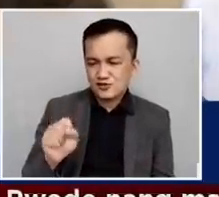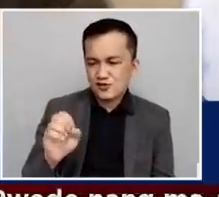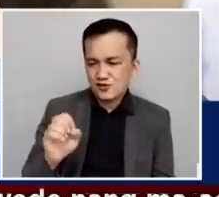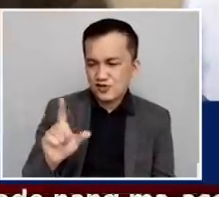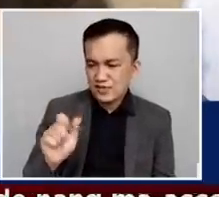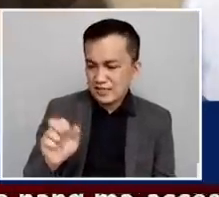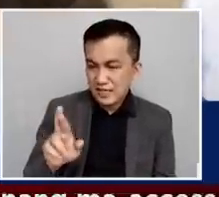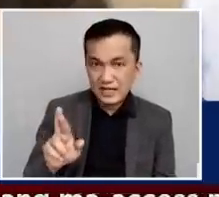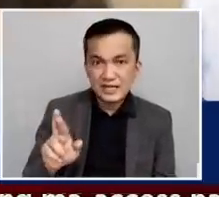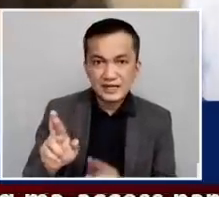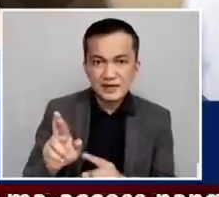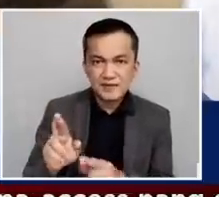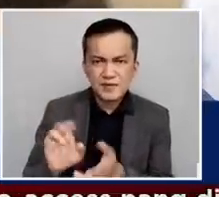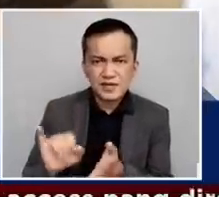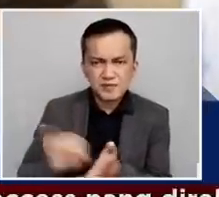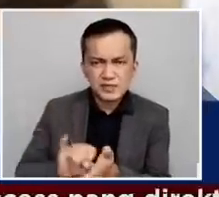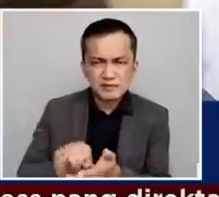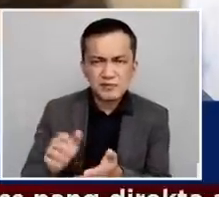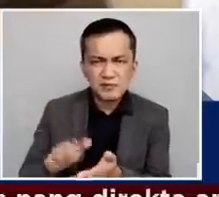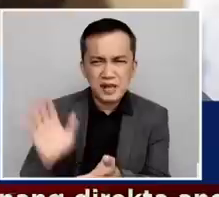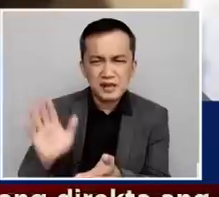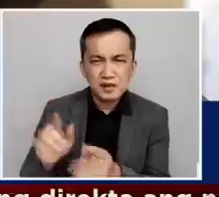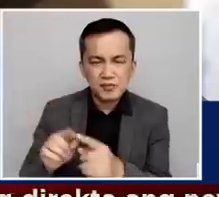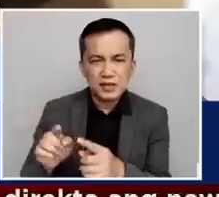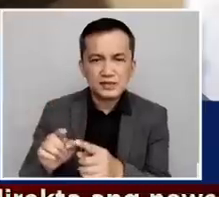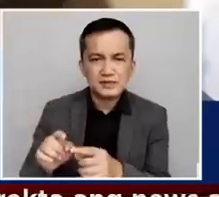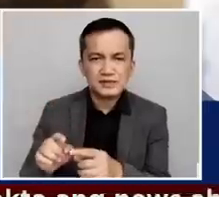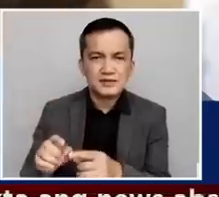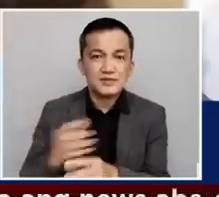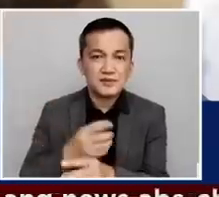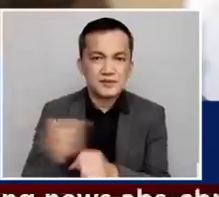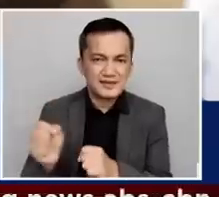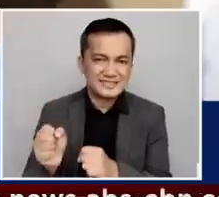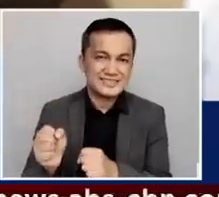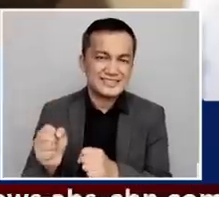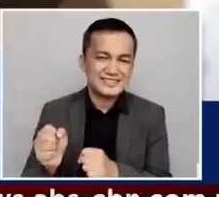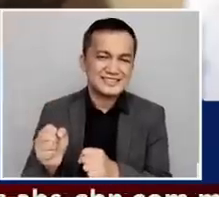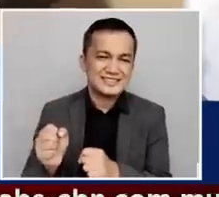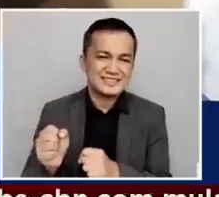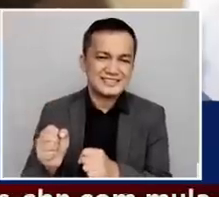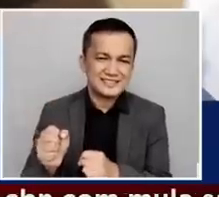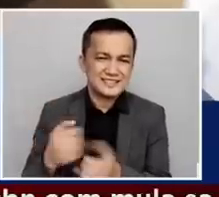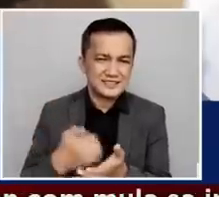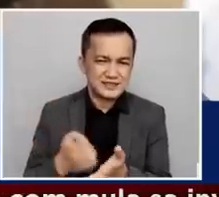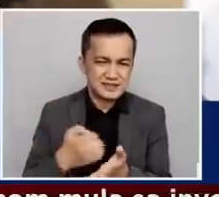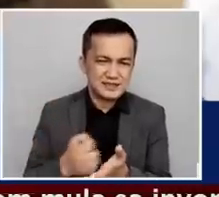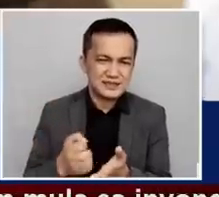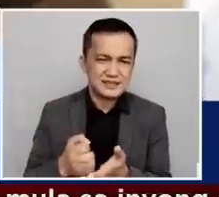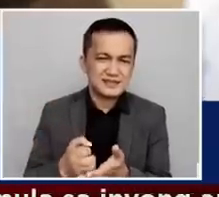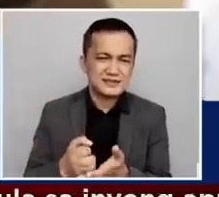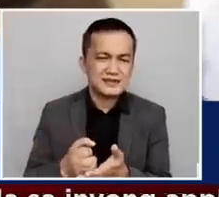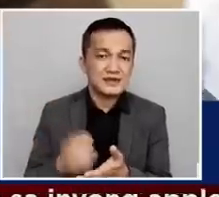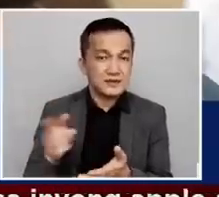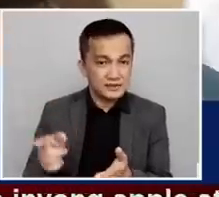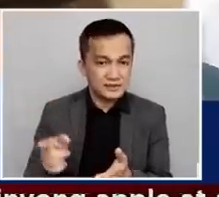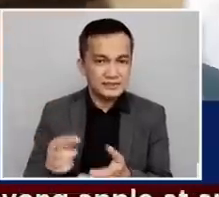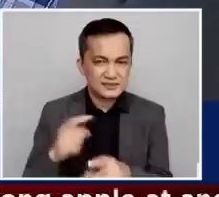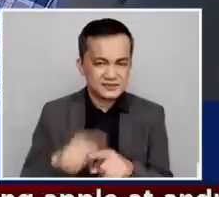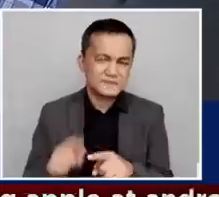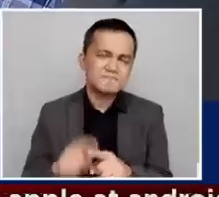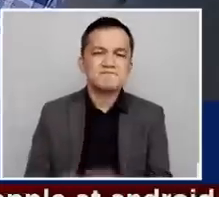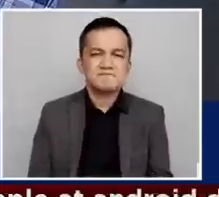mag-i-invest ka na malaki-laki pero may mababawi ka rin expenses lalo na sa kuryente